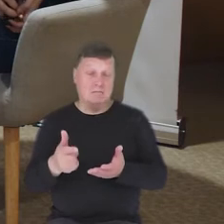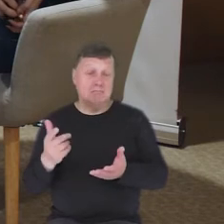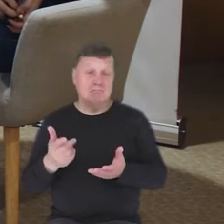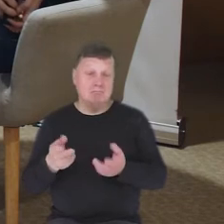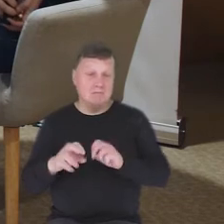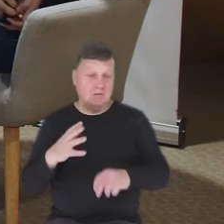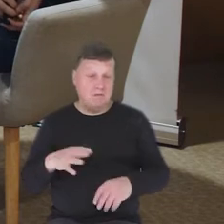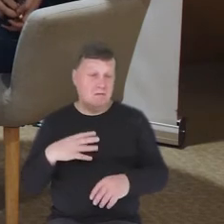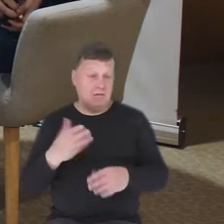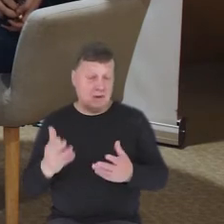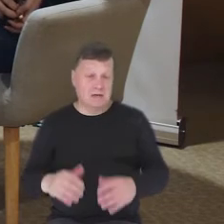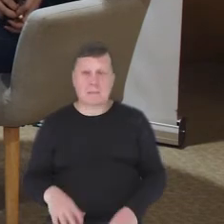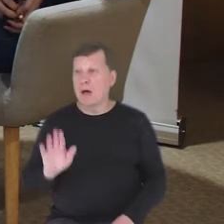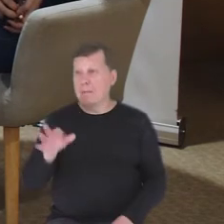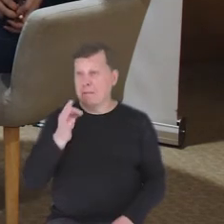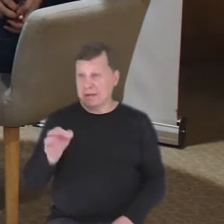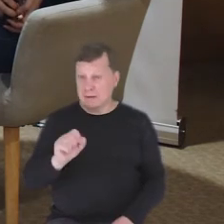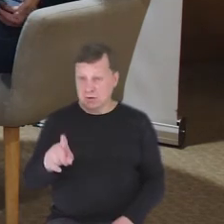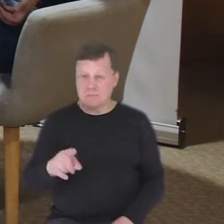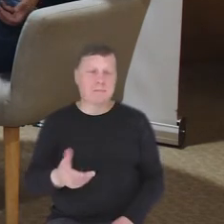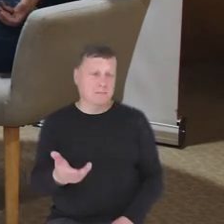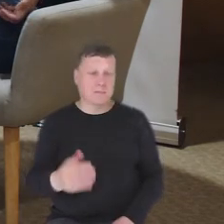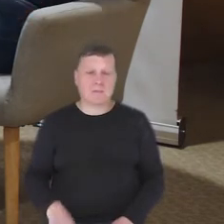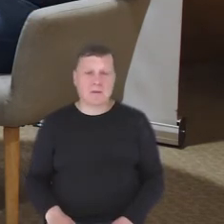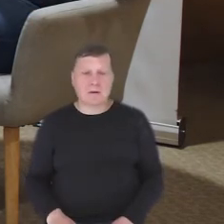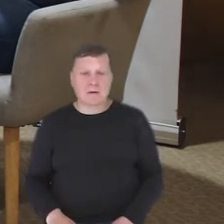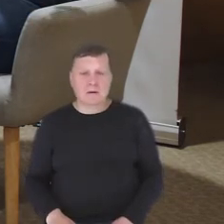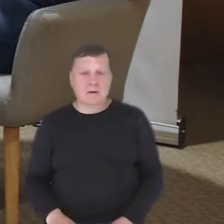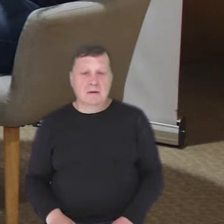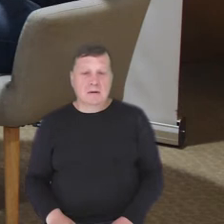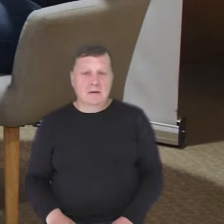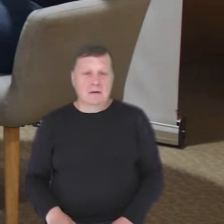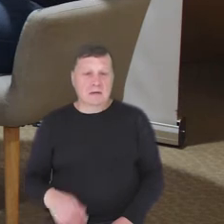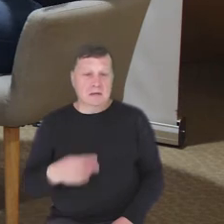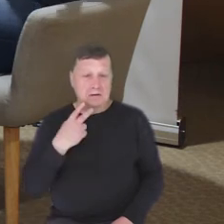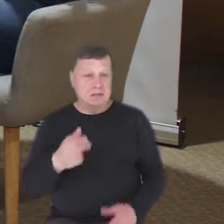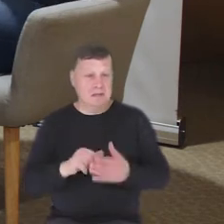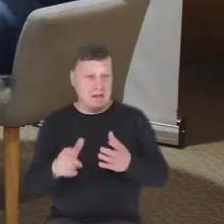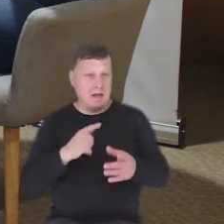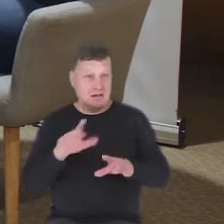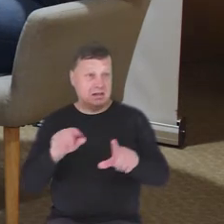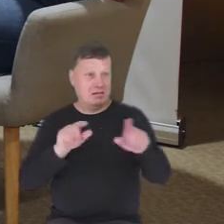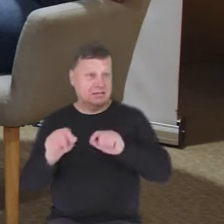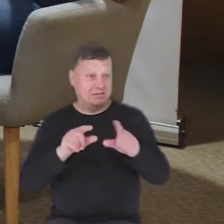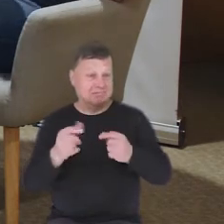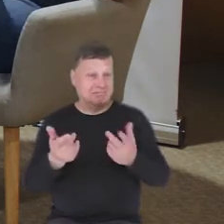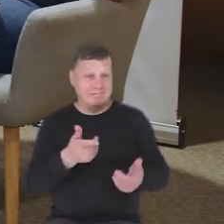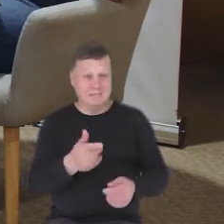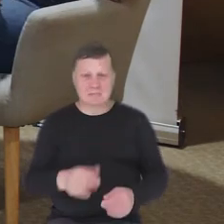To jest ten moment, kiedy naprawdę... Jest pytanie! Dziękuję. Jest pytanie. Pani się po prostu przyciągała, na jej spokój. I